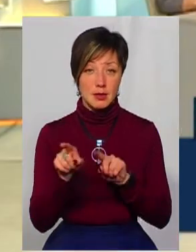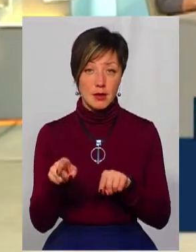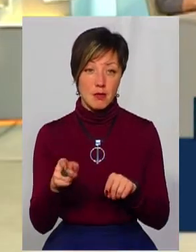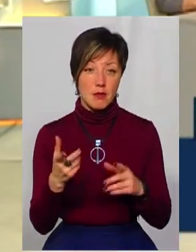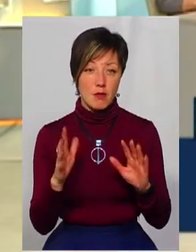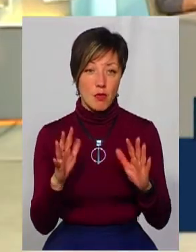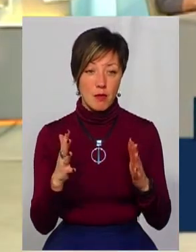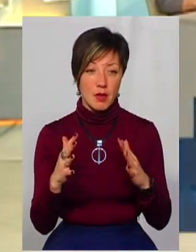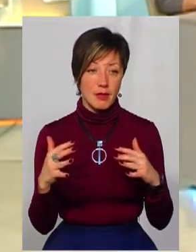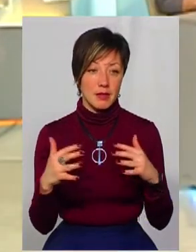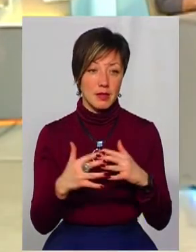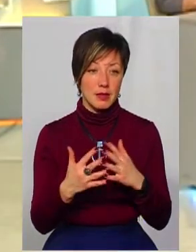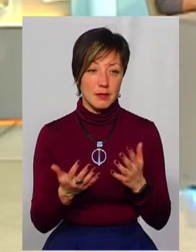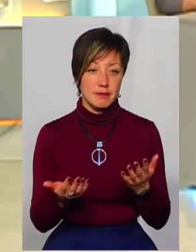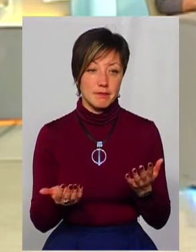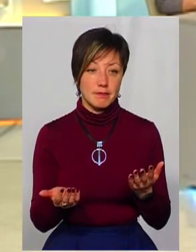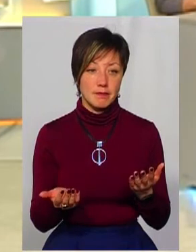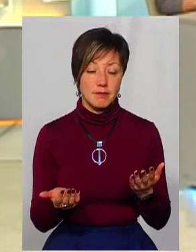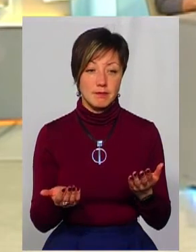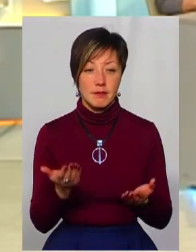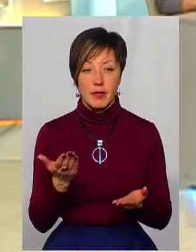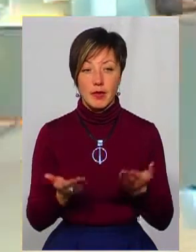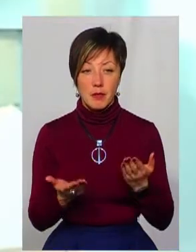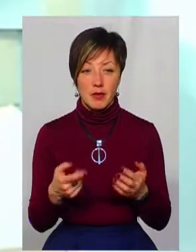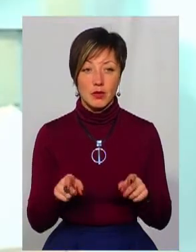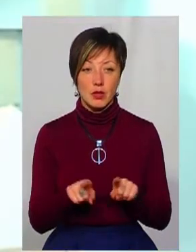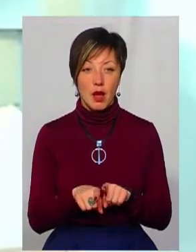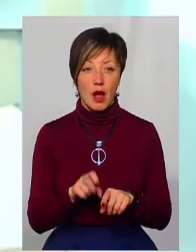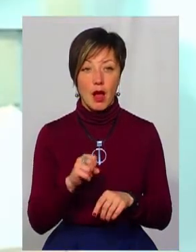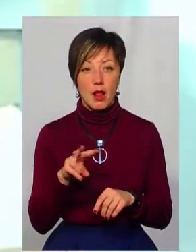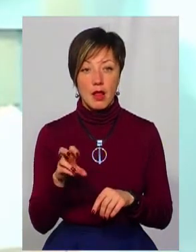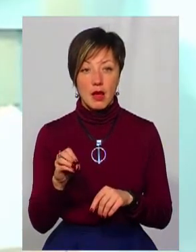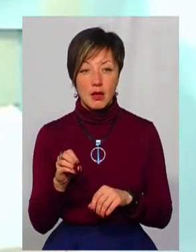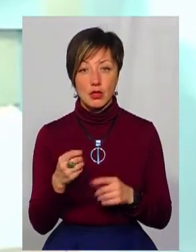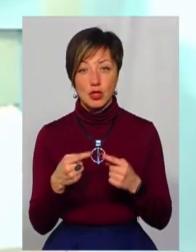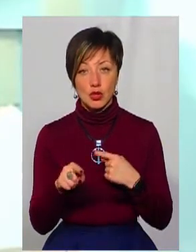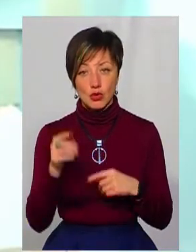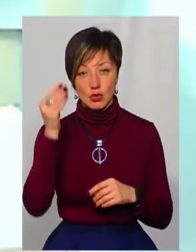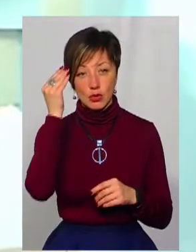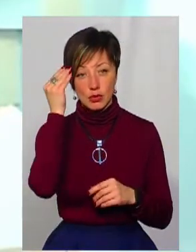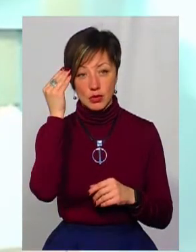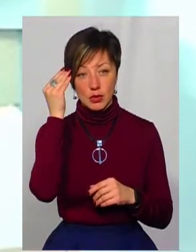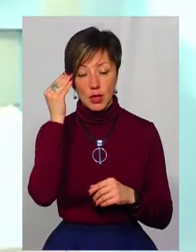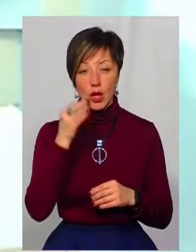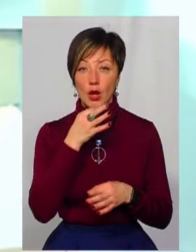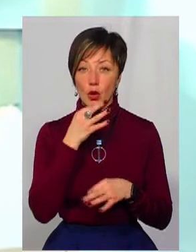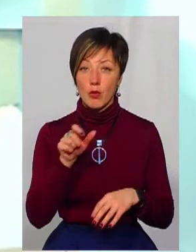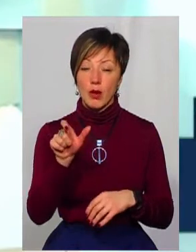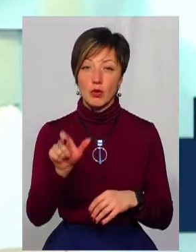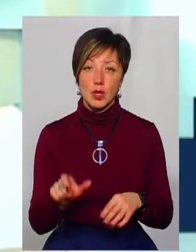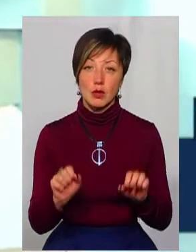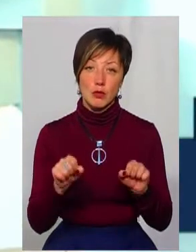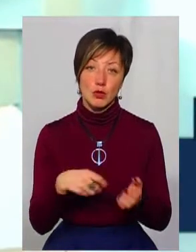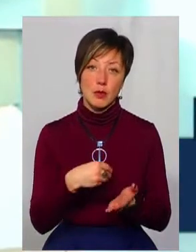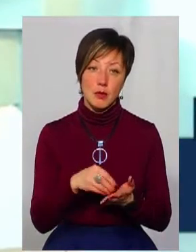в момент війни, ну, напевно, воно так. Але з іншої сторони, люба людина